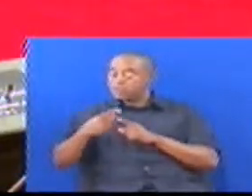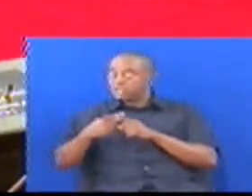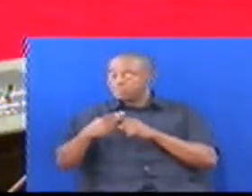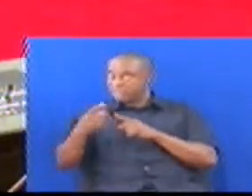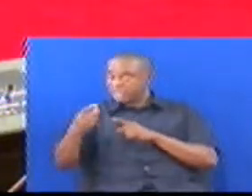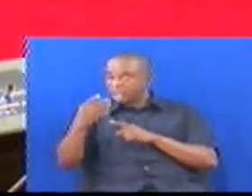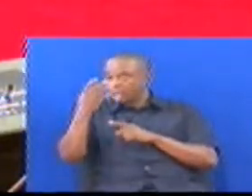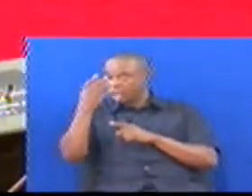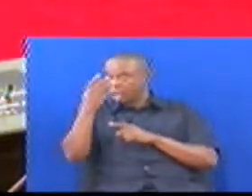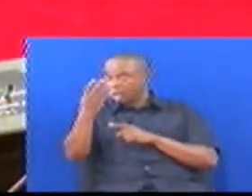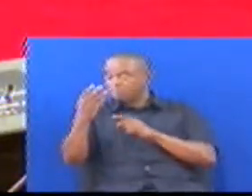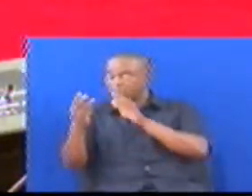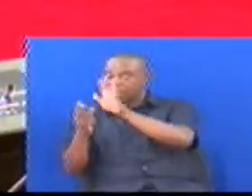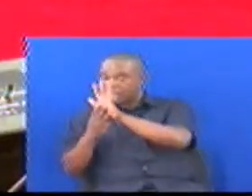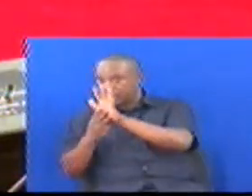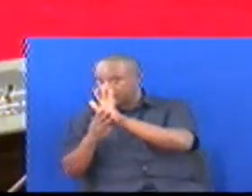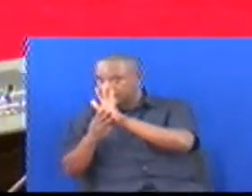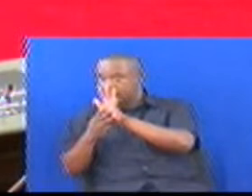148.95,